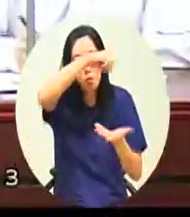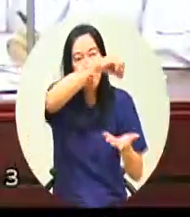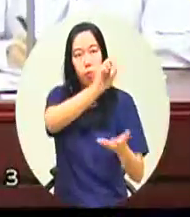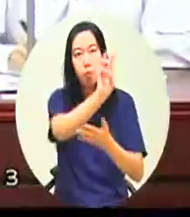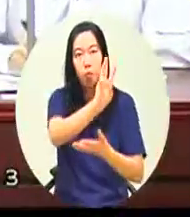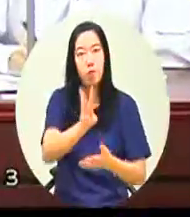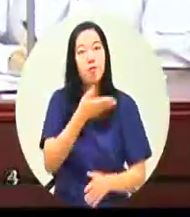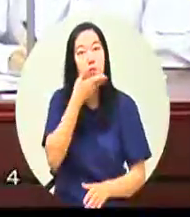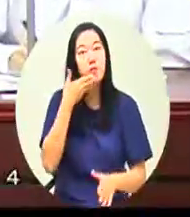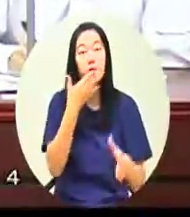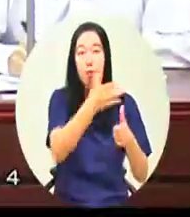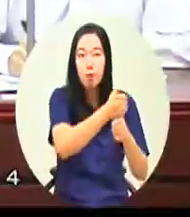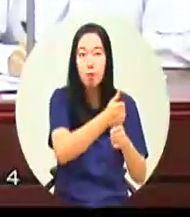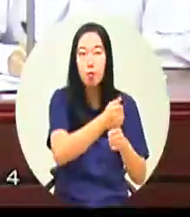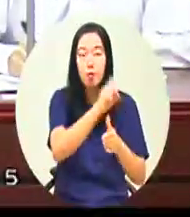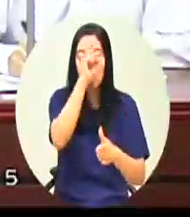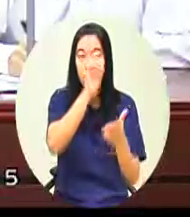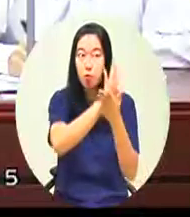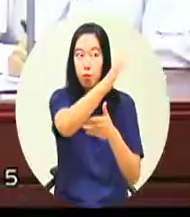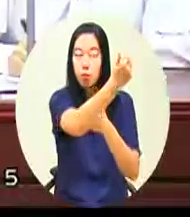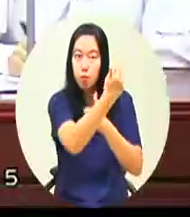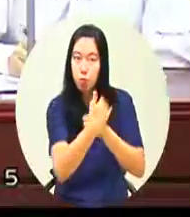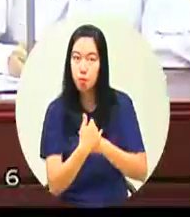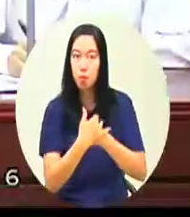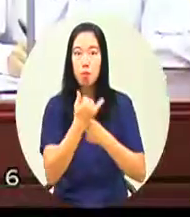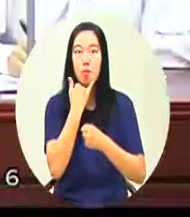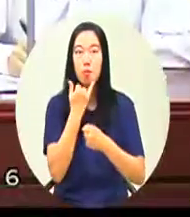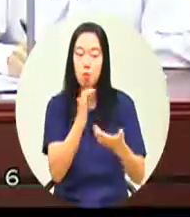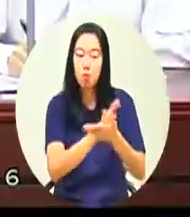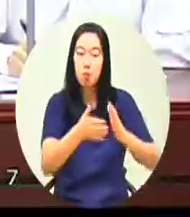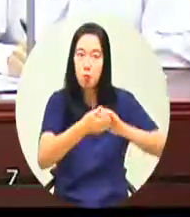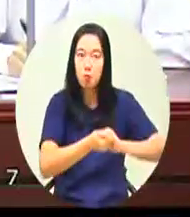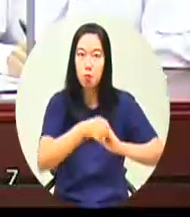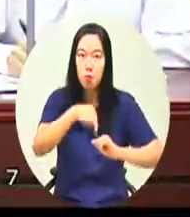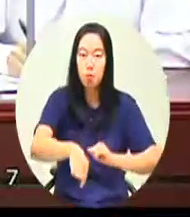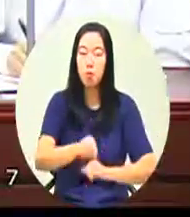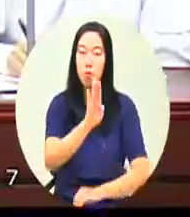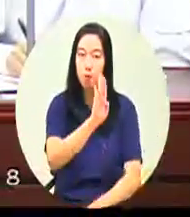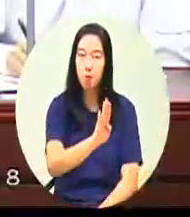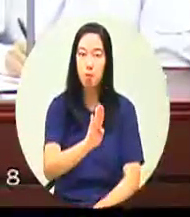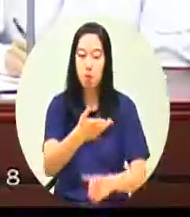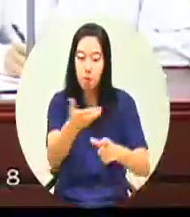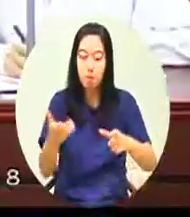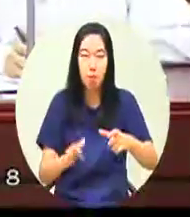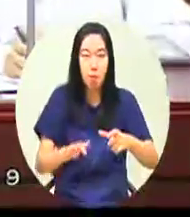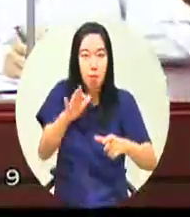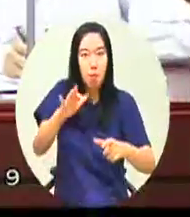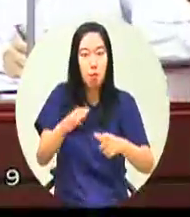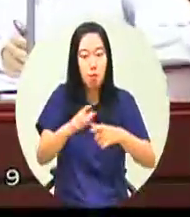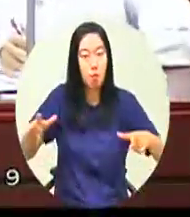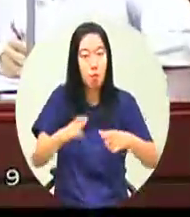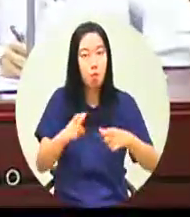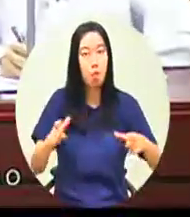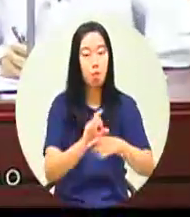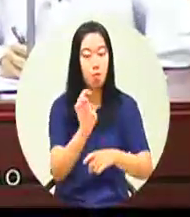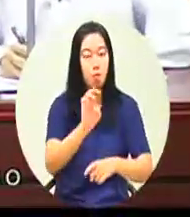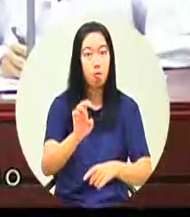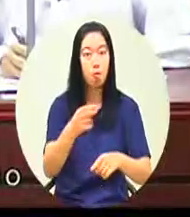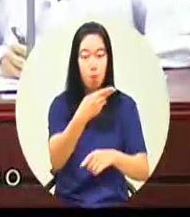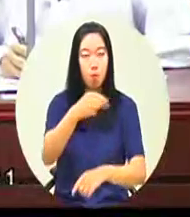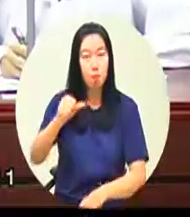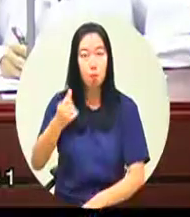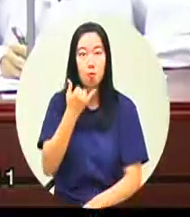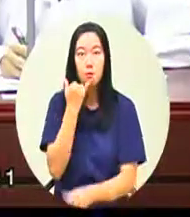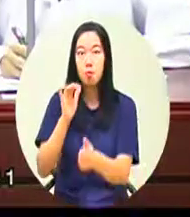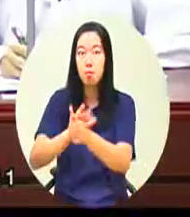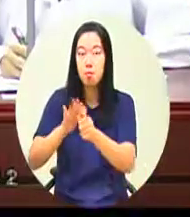来，阮就是希望讲水利署遮吼，会当来核定咱的低自洪池四十几公顷吼，这部分会当自洪